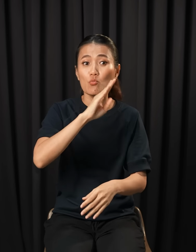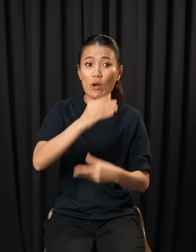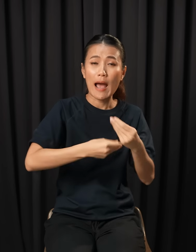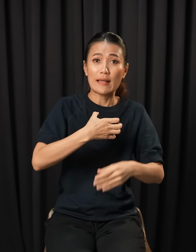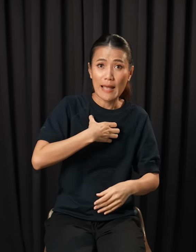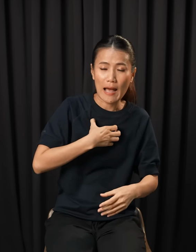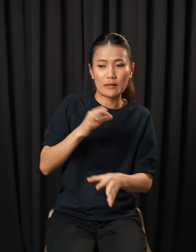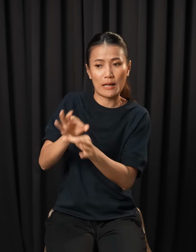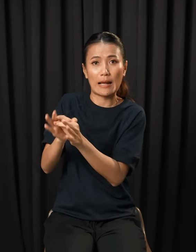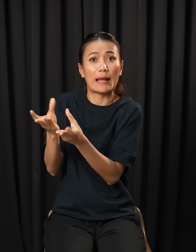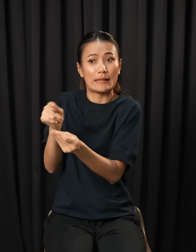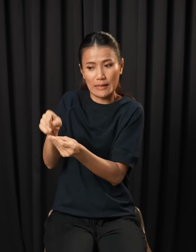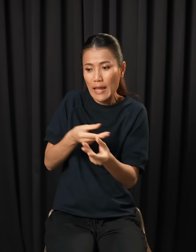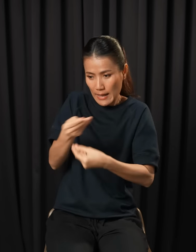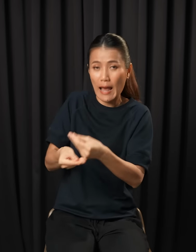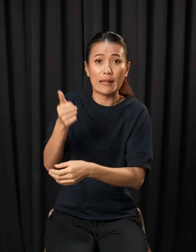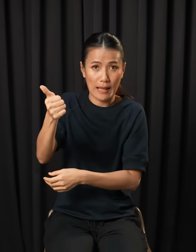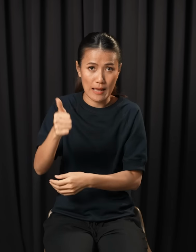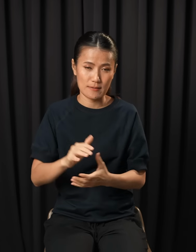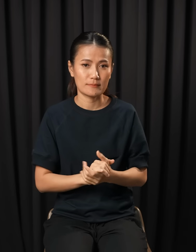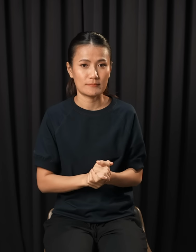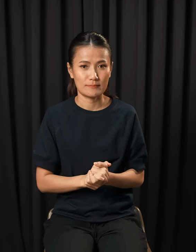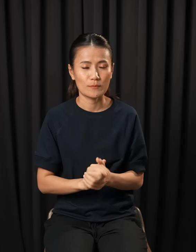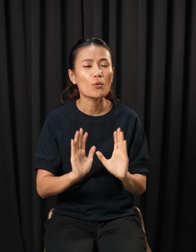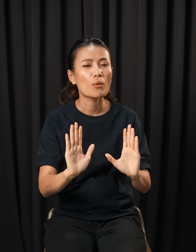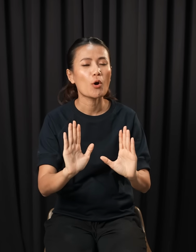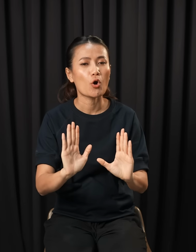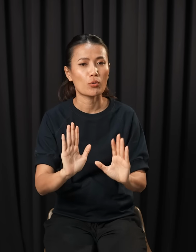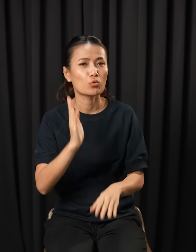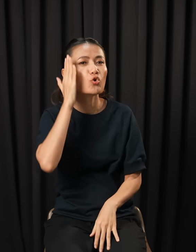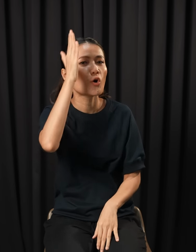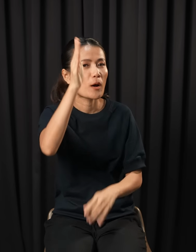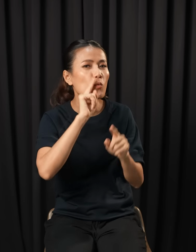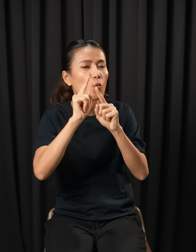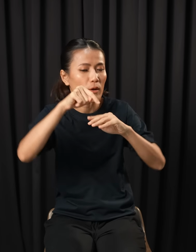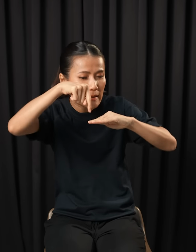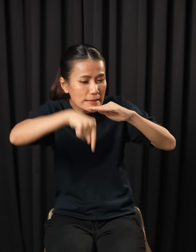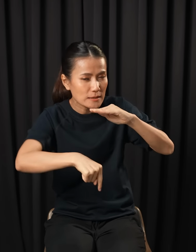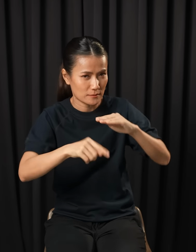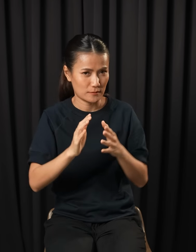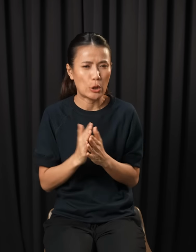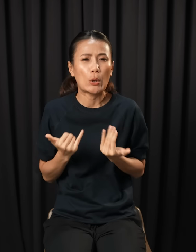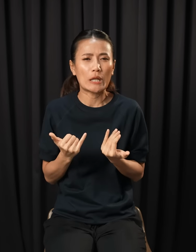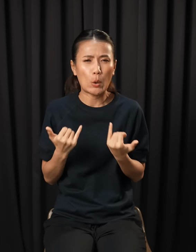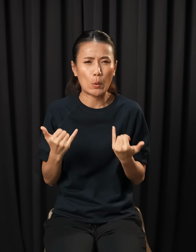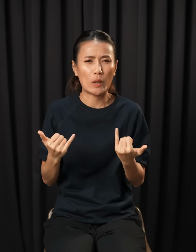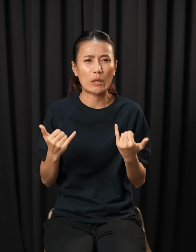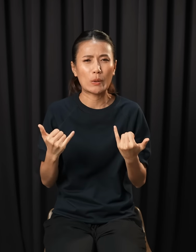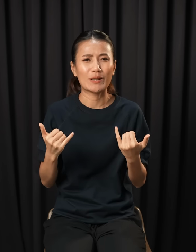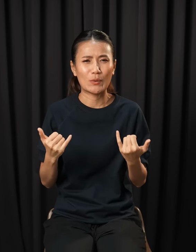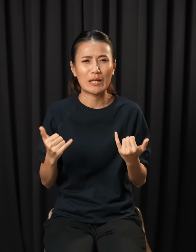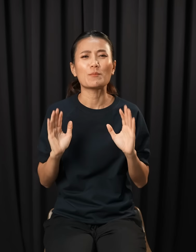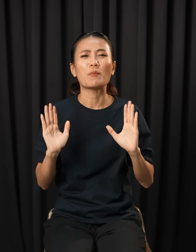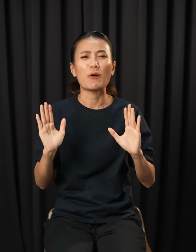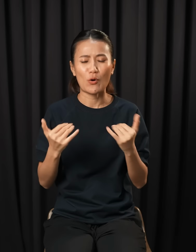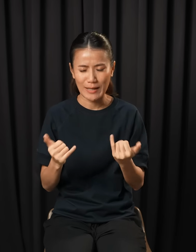ามขายคุณจะขายคุณต้องขายคืนให้ธนาคารที่ดินให้รัฐสามารถที่จะเอาไปปล่อยให้คนไม่มีที่ดินถ้าคุณล็อกไว้อย่างเงี้ยผมว่ามันจะจบ รอบหน้าเรา